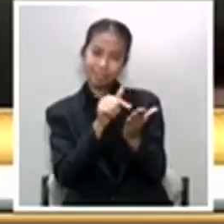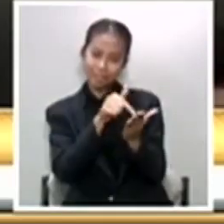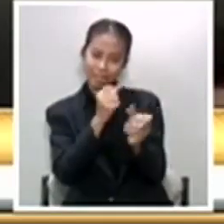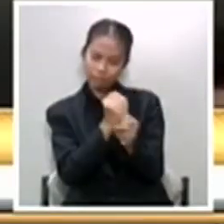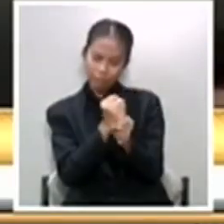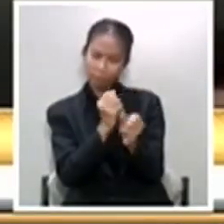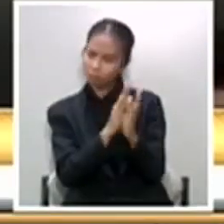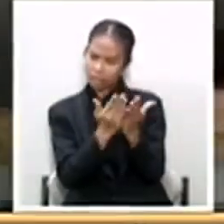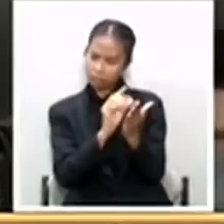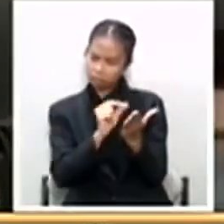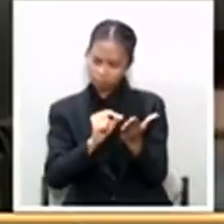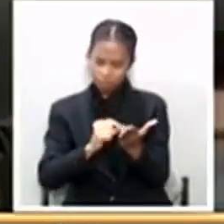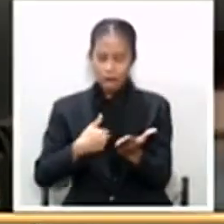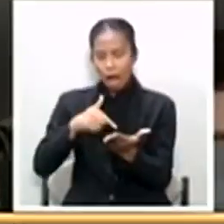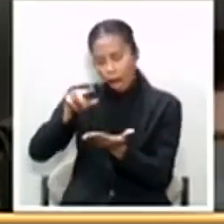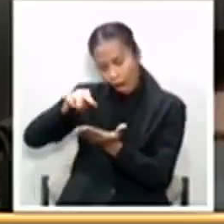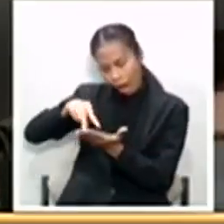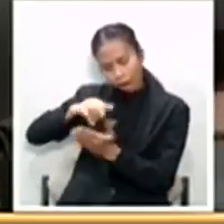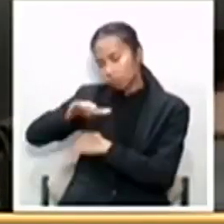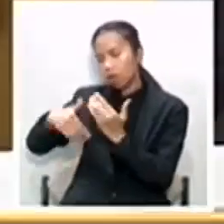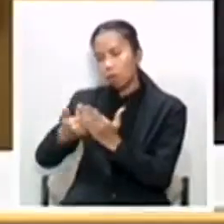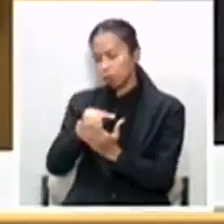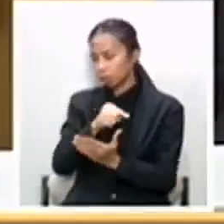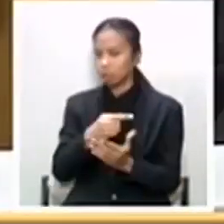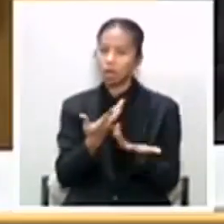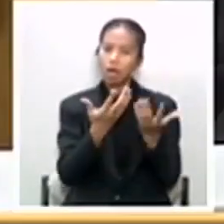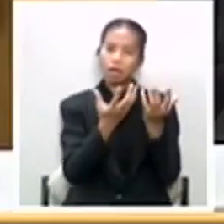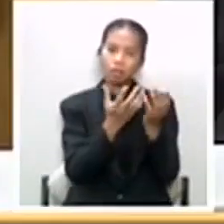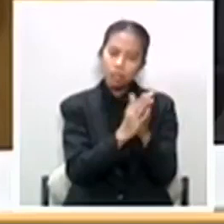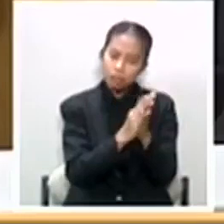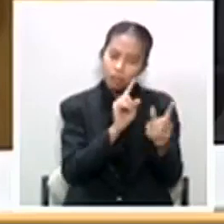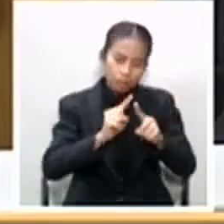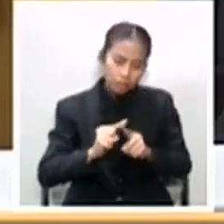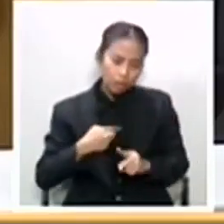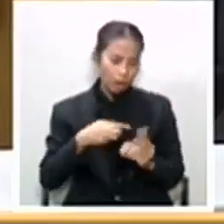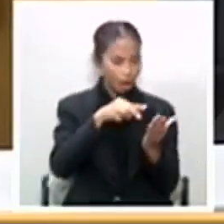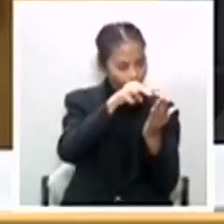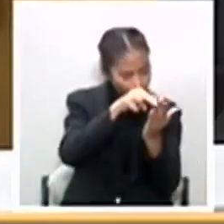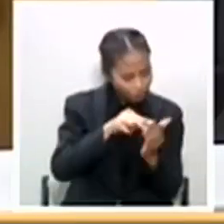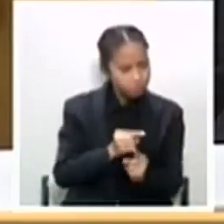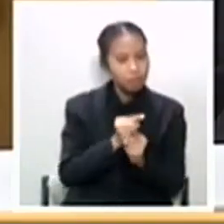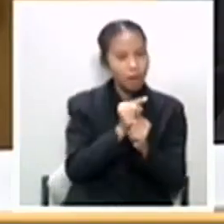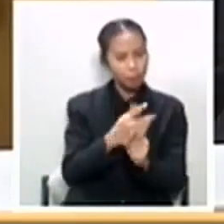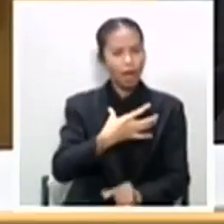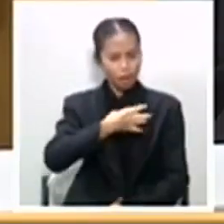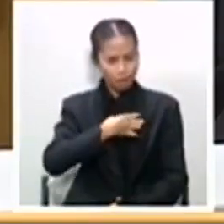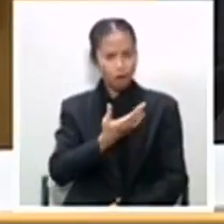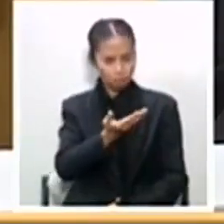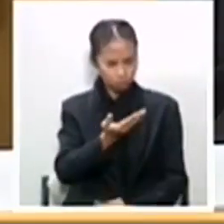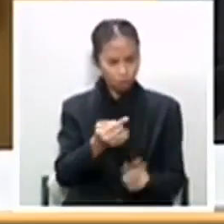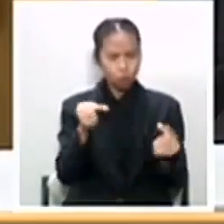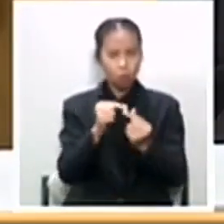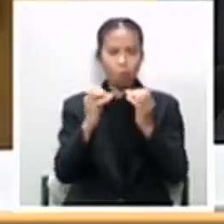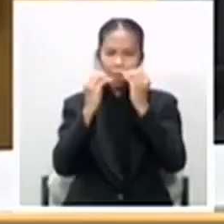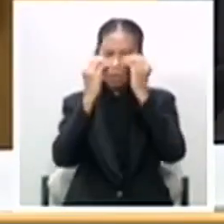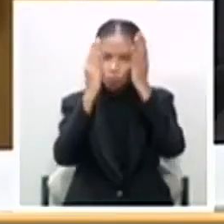นะฮะคือผมอ่านหนังสือท่านหมดนะครับทุกเล่มนะครับติดตามผลงานท่านมาตลอดนะครับผมอยากให้ท่านกลับมาเป็นอาจารย์วิษณุคน